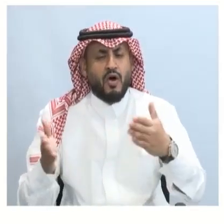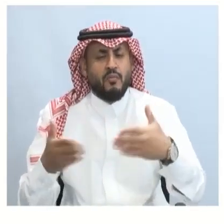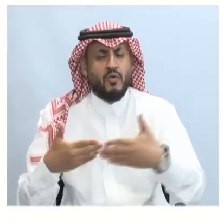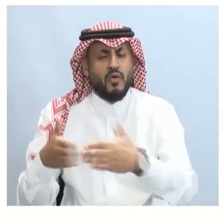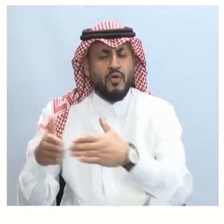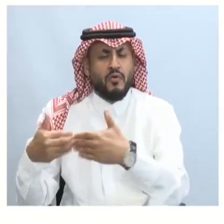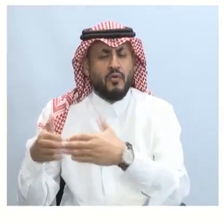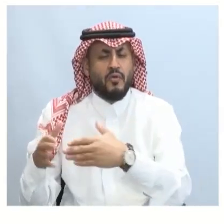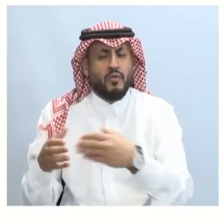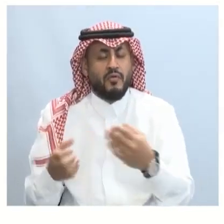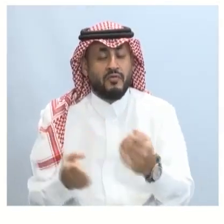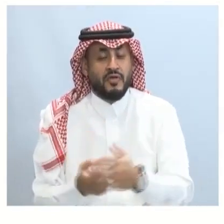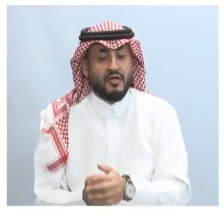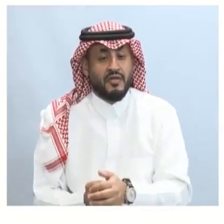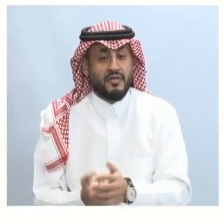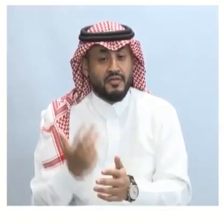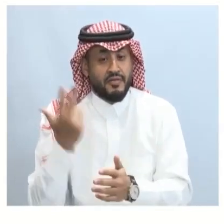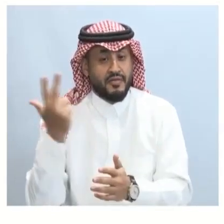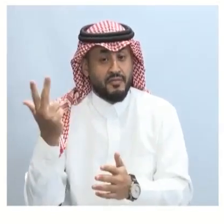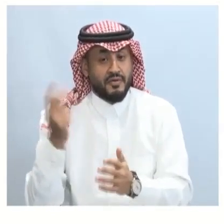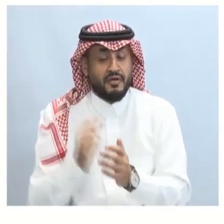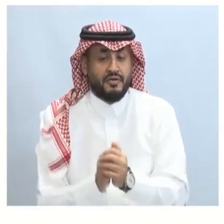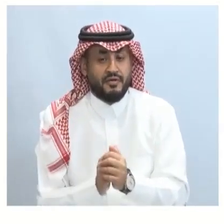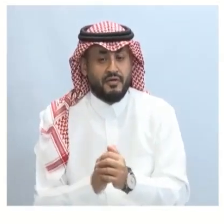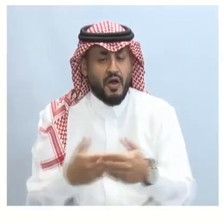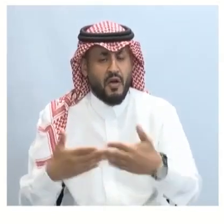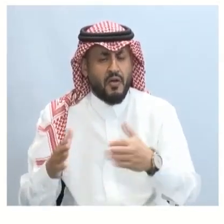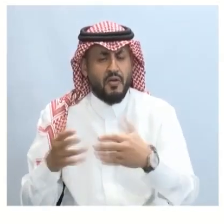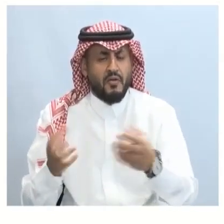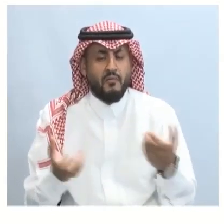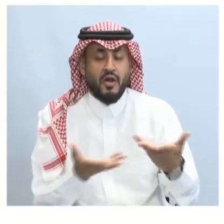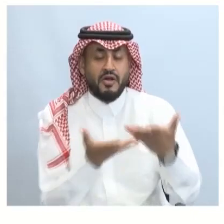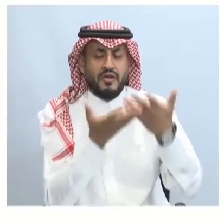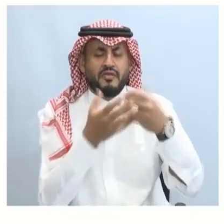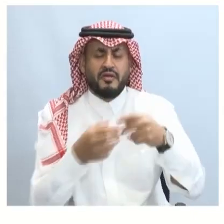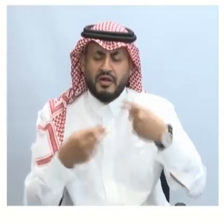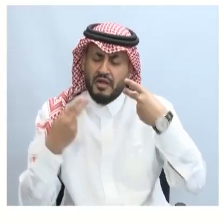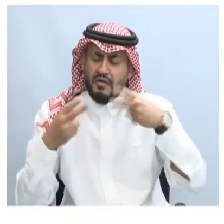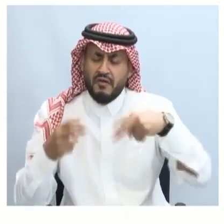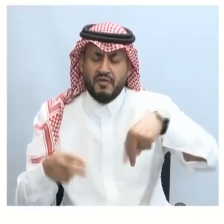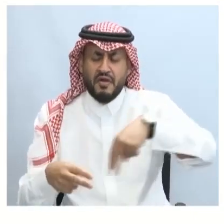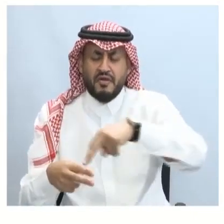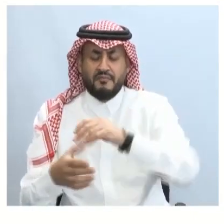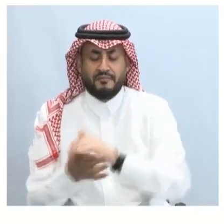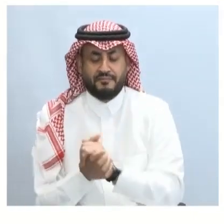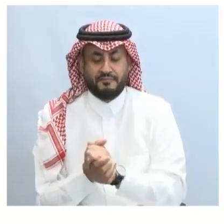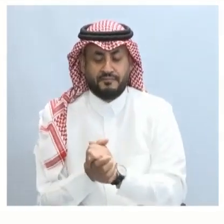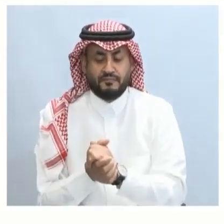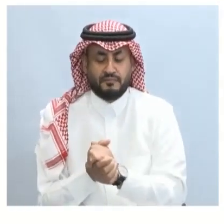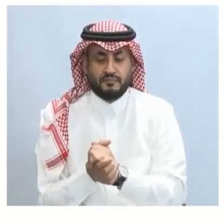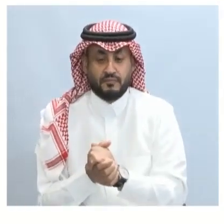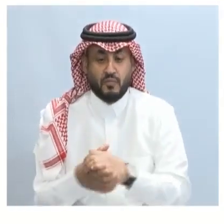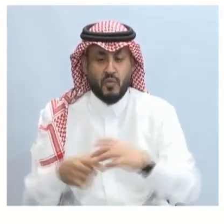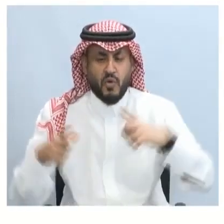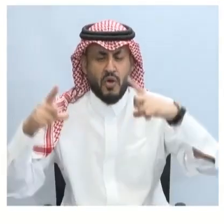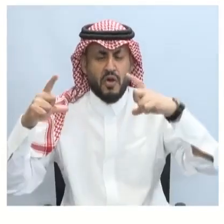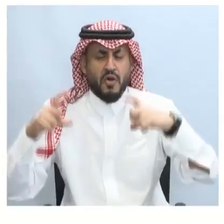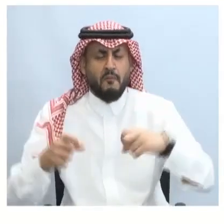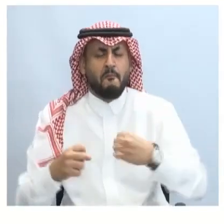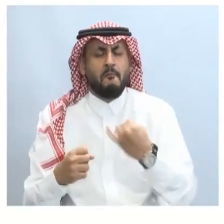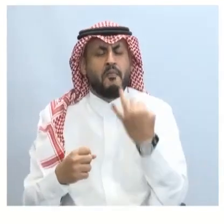ابواب الجنه الثمانيه يدخل من اي هشا لاحظوا معي هذا الحديث مليء جدا